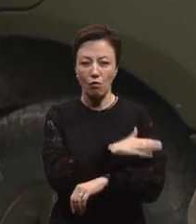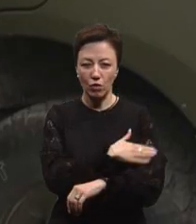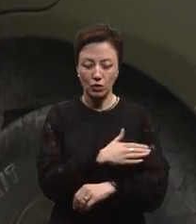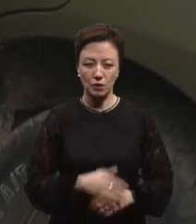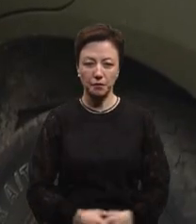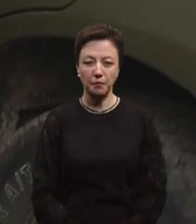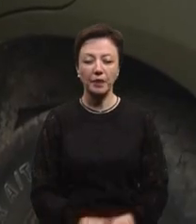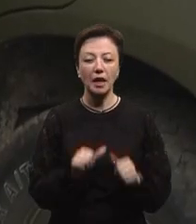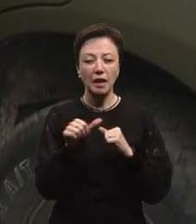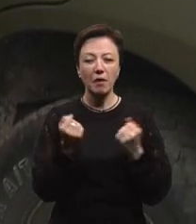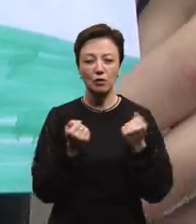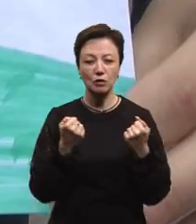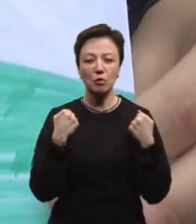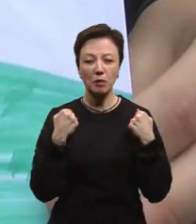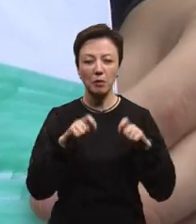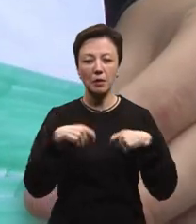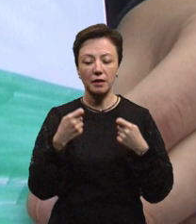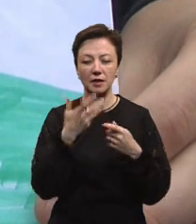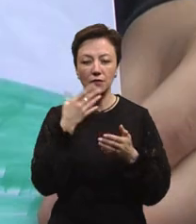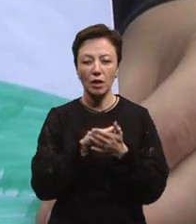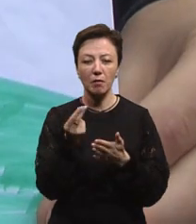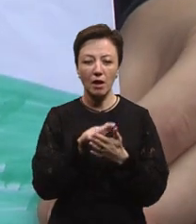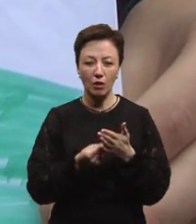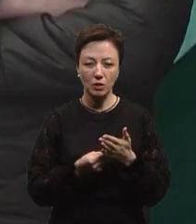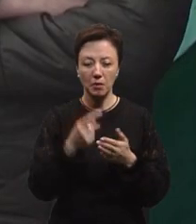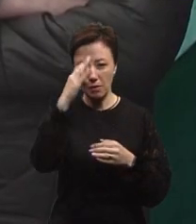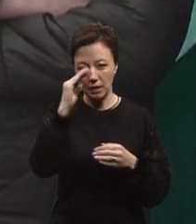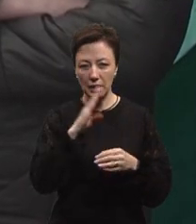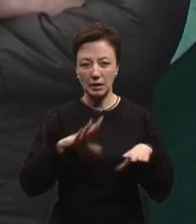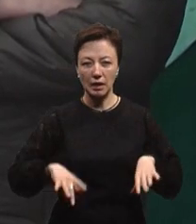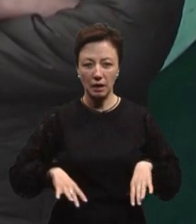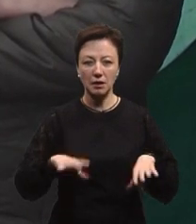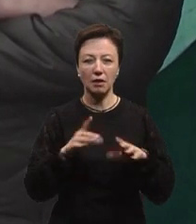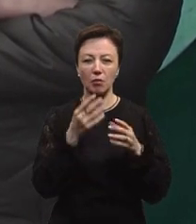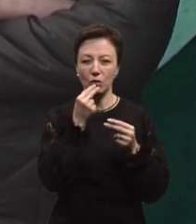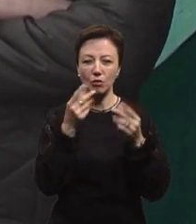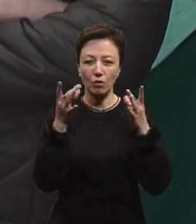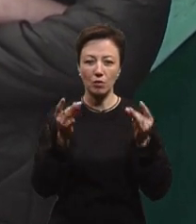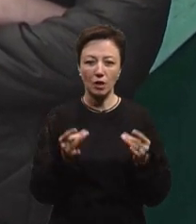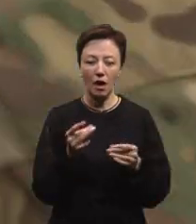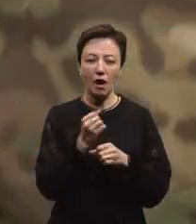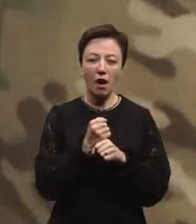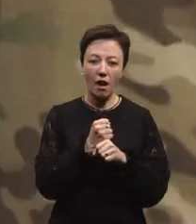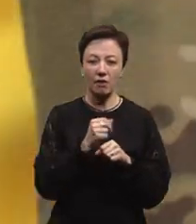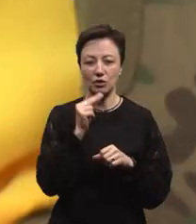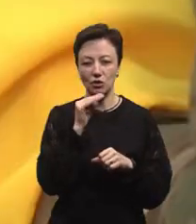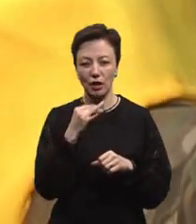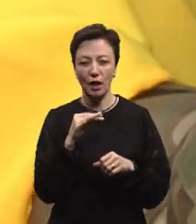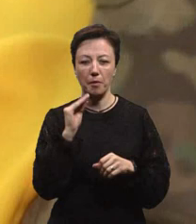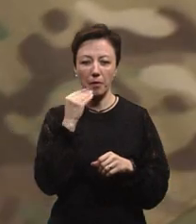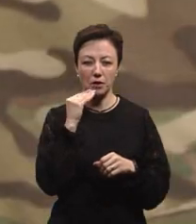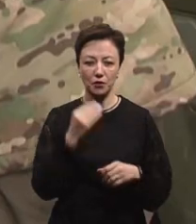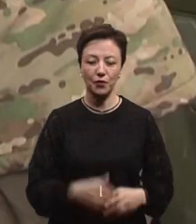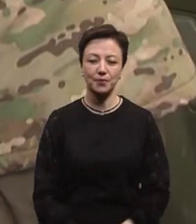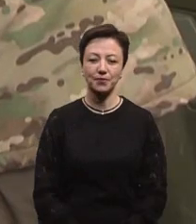крім автомобіля спортсмени передали військовим свої малюнки їхні батьки та тренери продуктові подарунки кави чай печиво Світлана